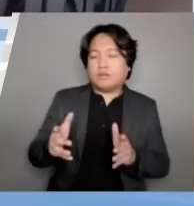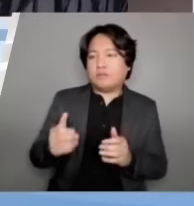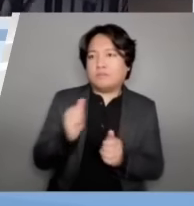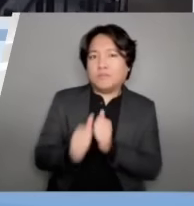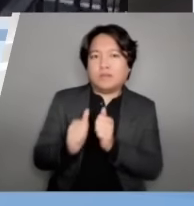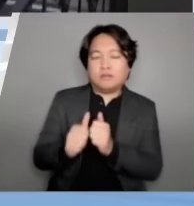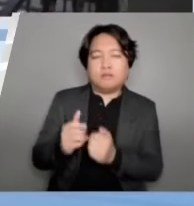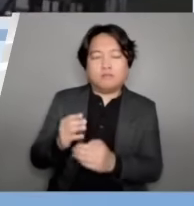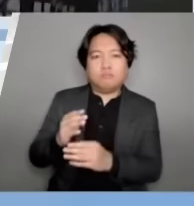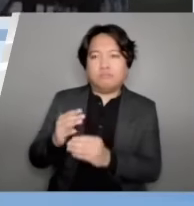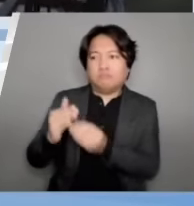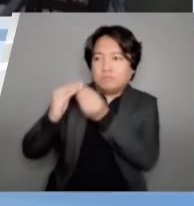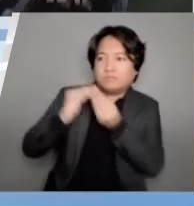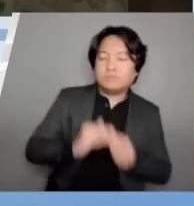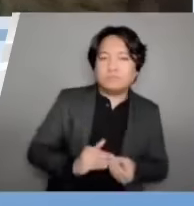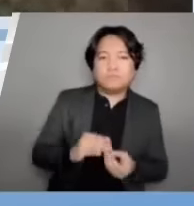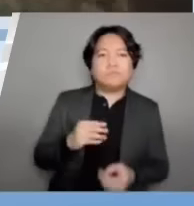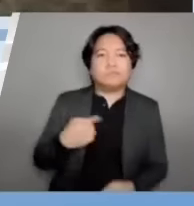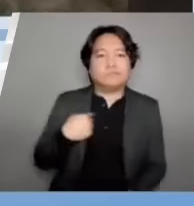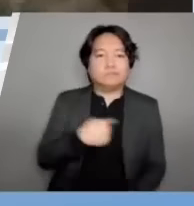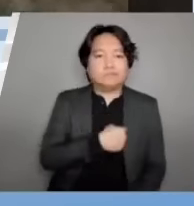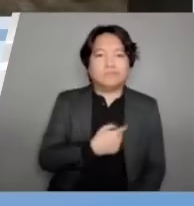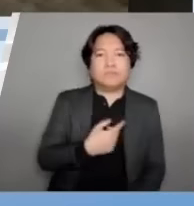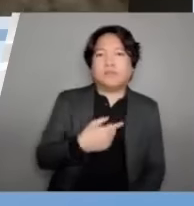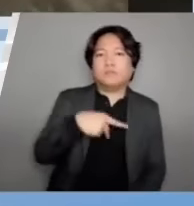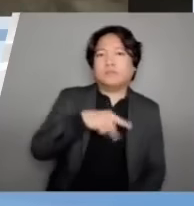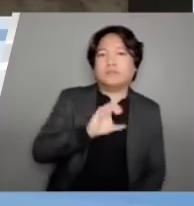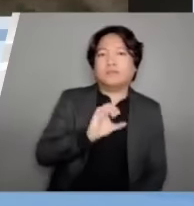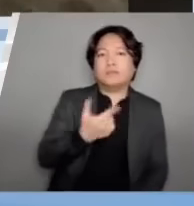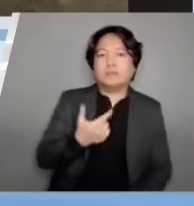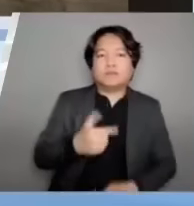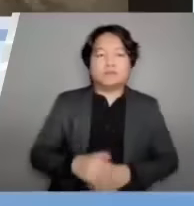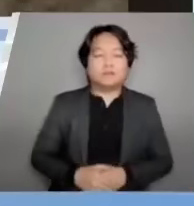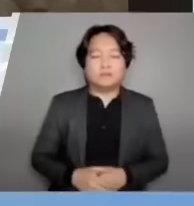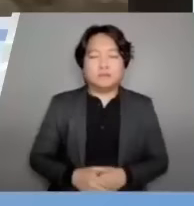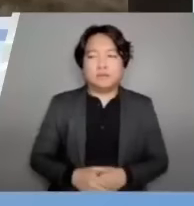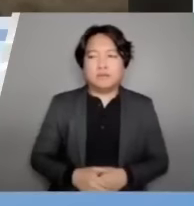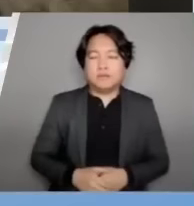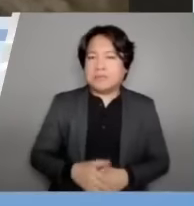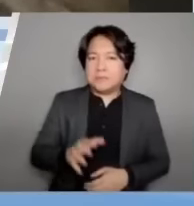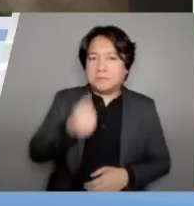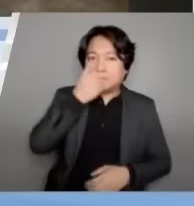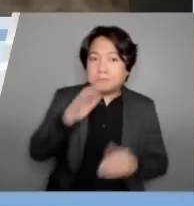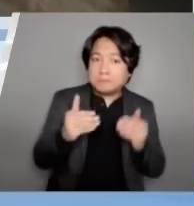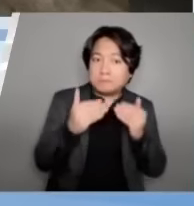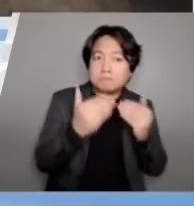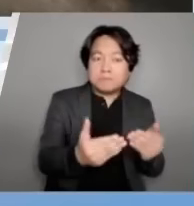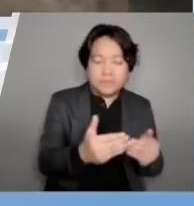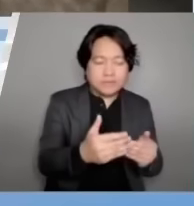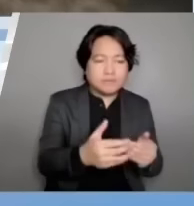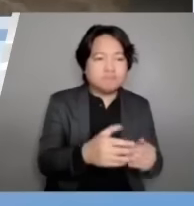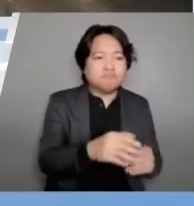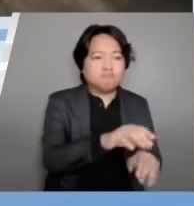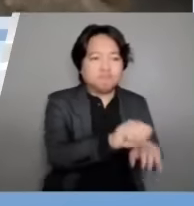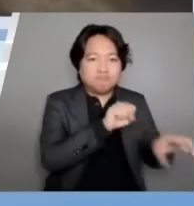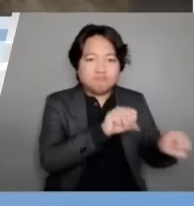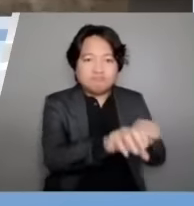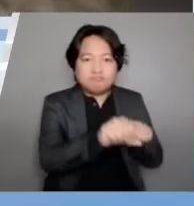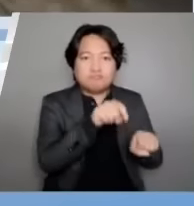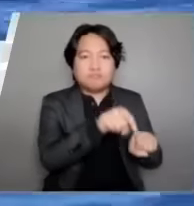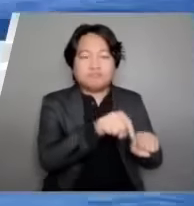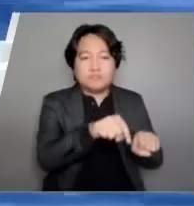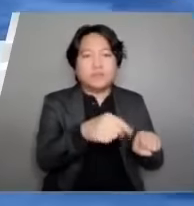other Chinese Coast Guard vessels. Nang makuha na ng PCG ang mga sugatan, sakalang nagbaba ang China ng rubber boat at lumapit sa